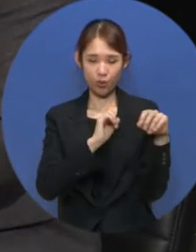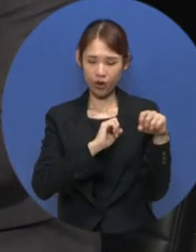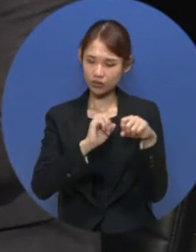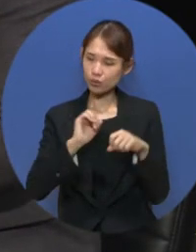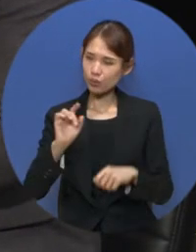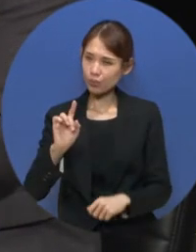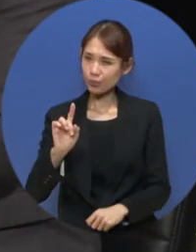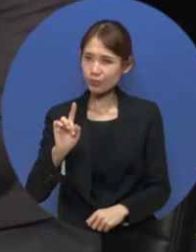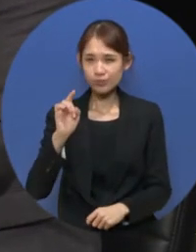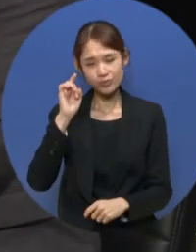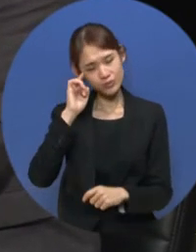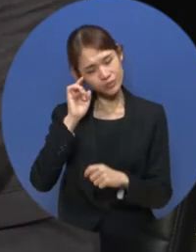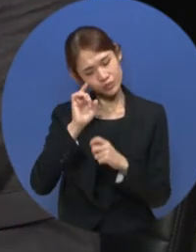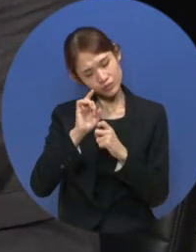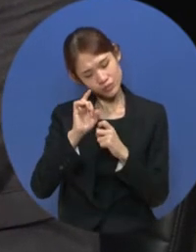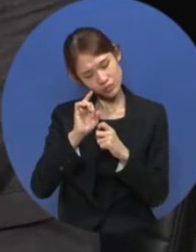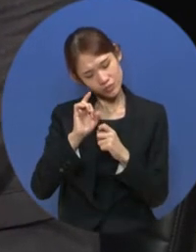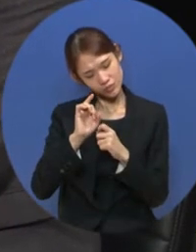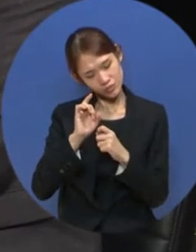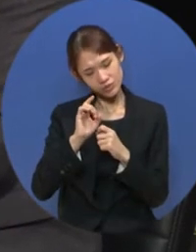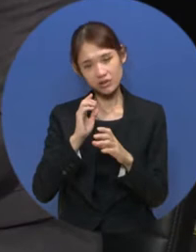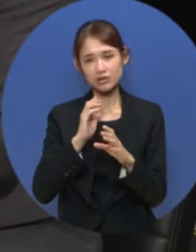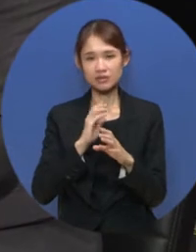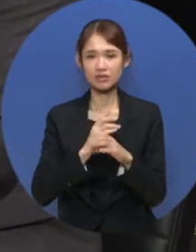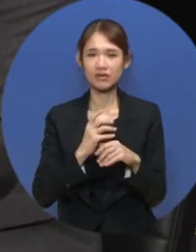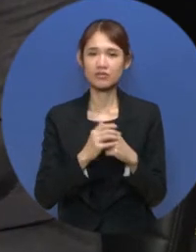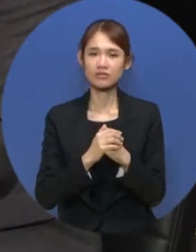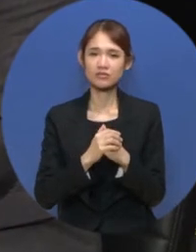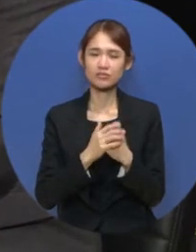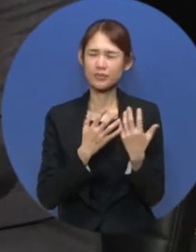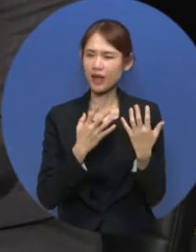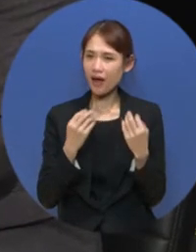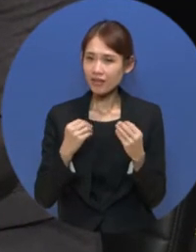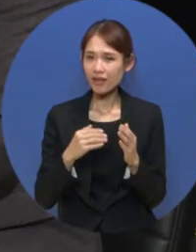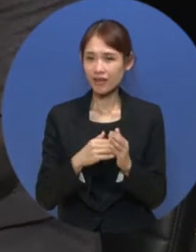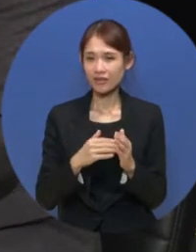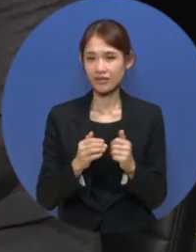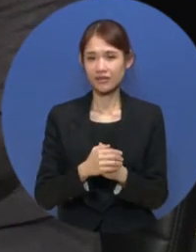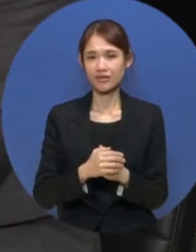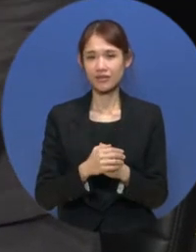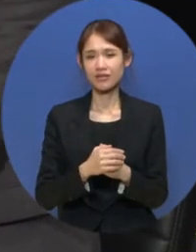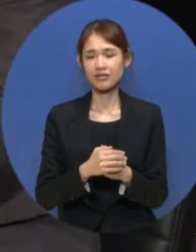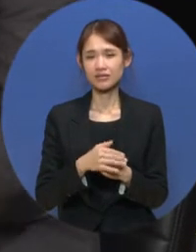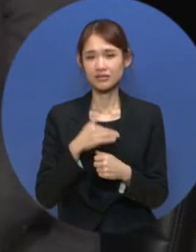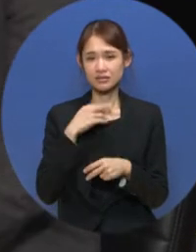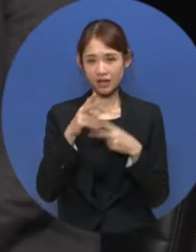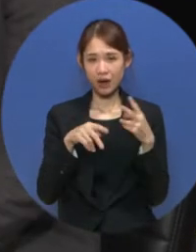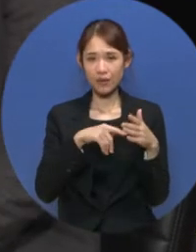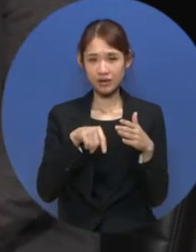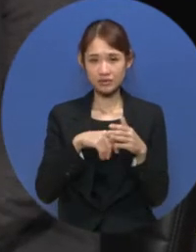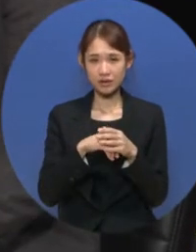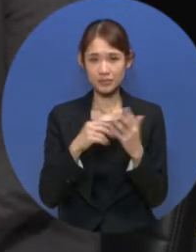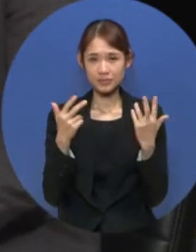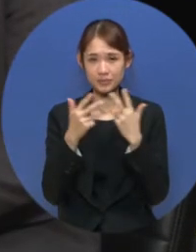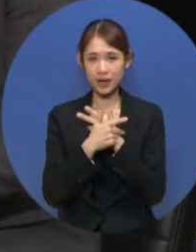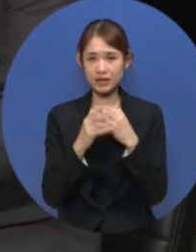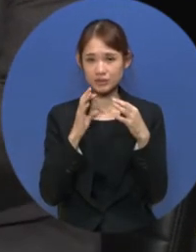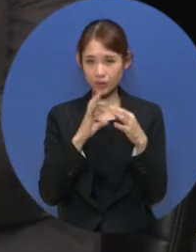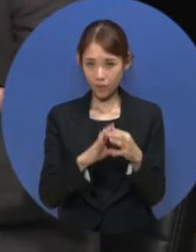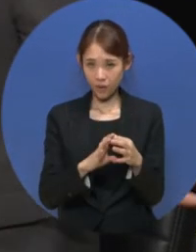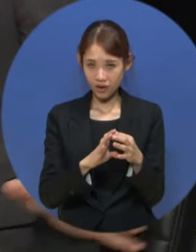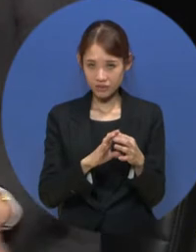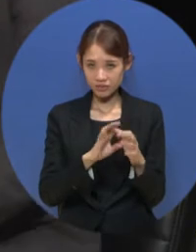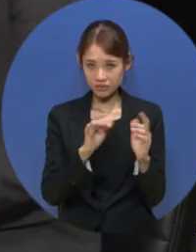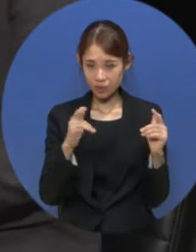무엇일까? 그 활동이 무엇일까를 상당히 고민을 많이 했습니다. 근데 이제 저희 사회에서 이제 사실 패션업은 여러